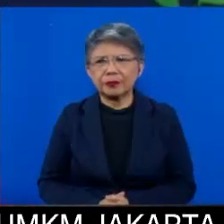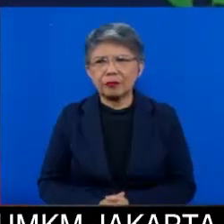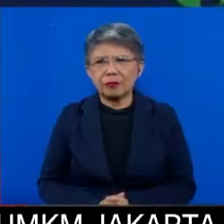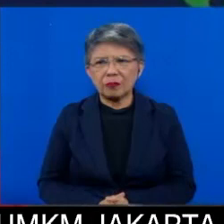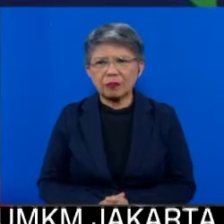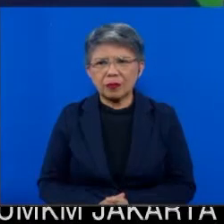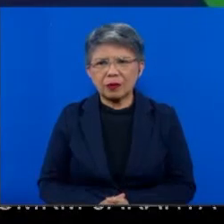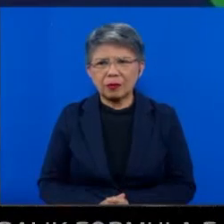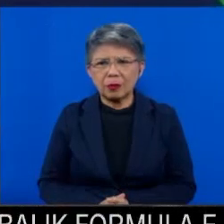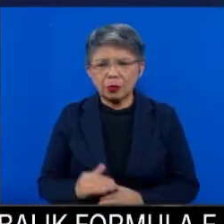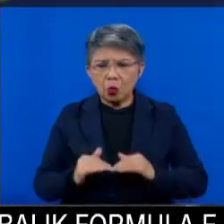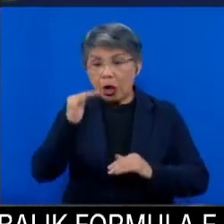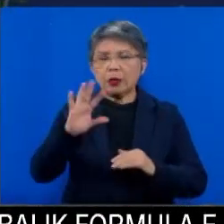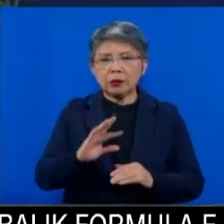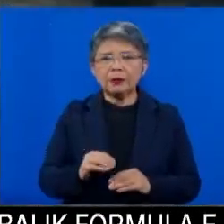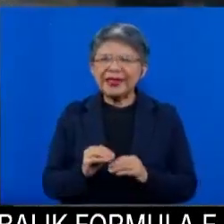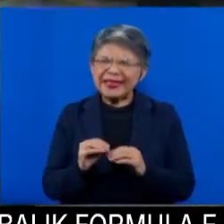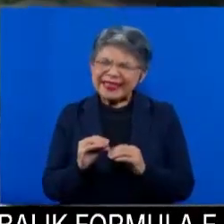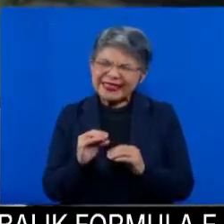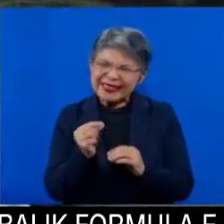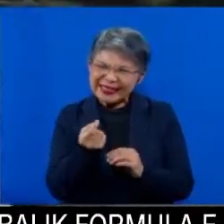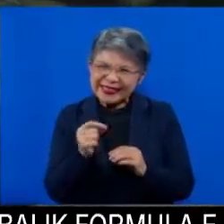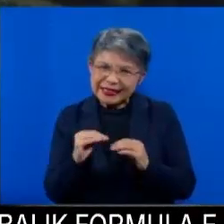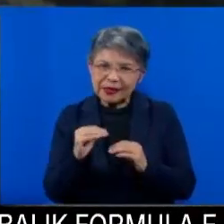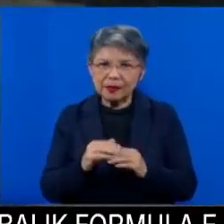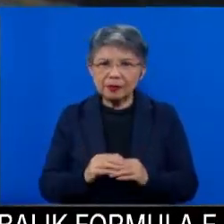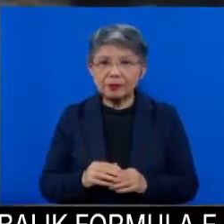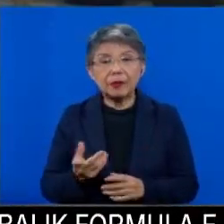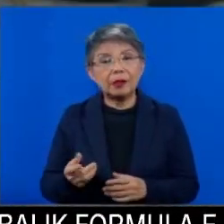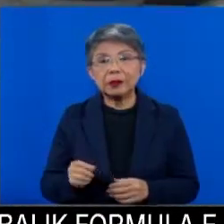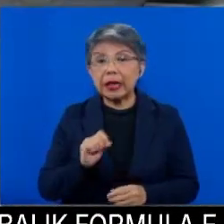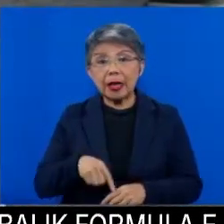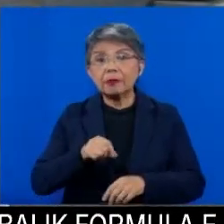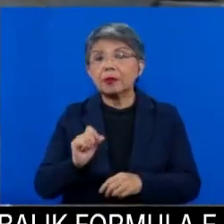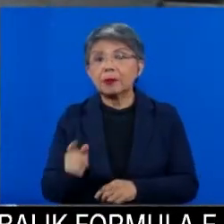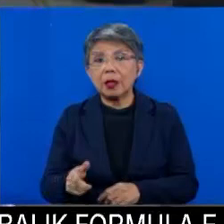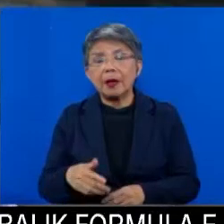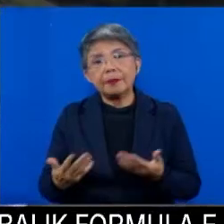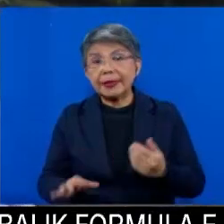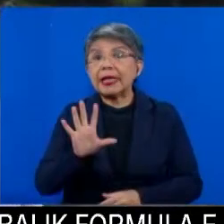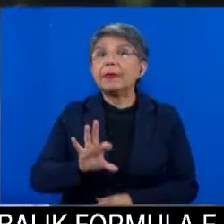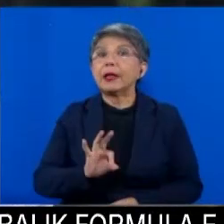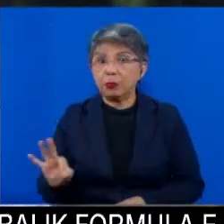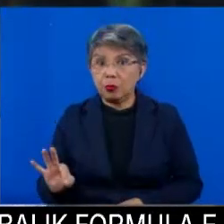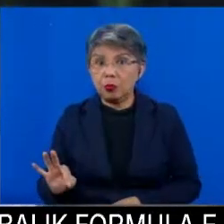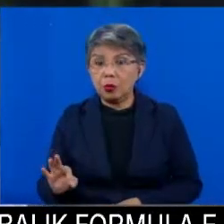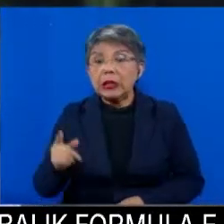gede, naiknya terlalu sulit, nggak apa-apa. Ceringin dagu. Berapa tarifnya? Biasanya 5.000.